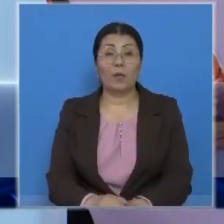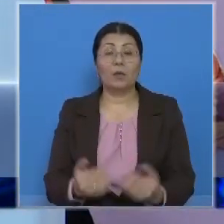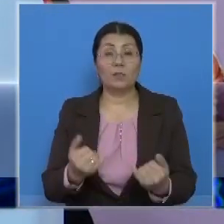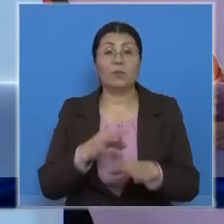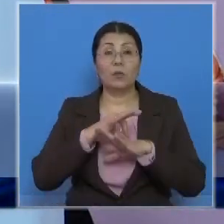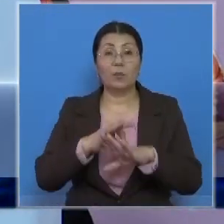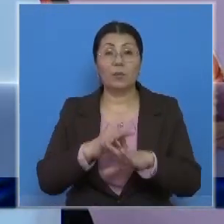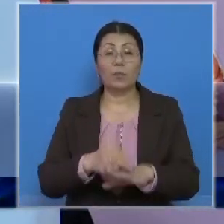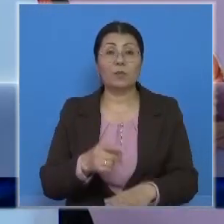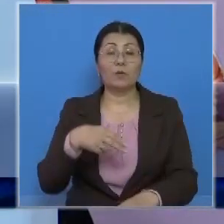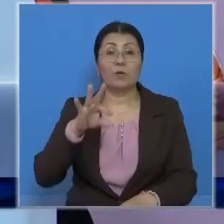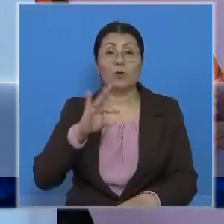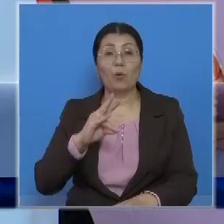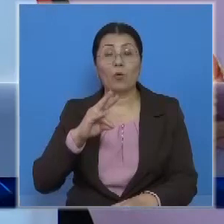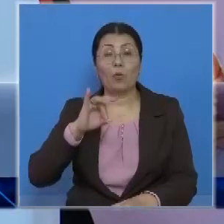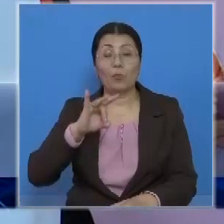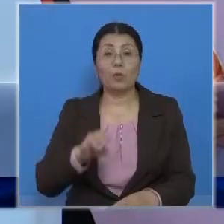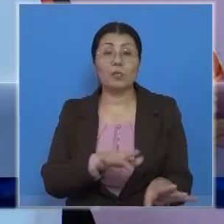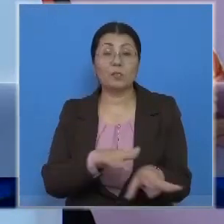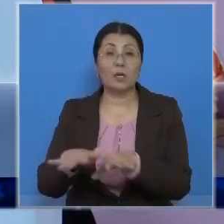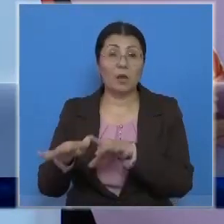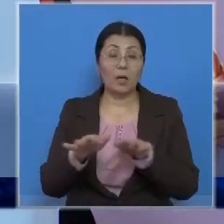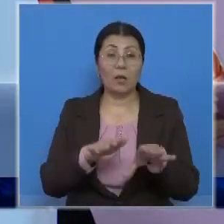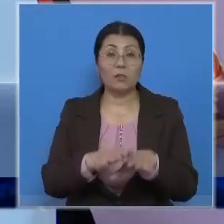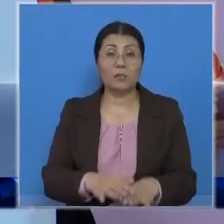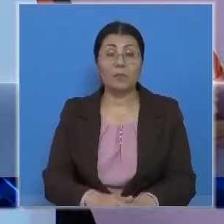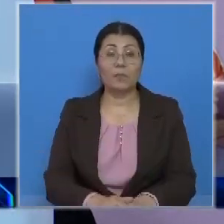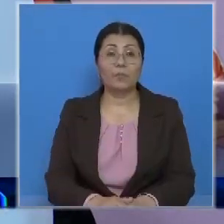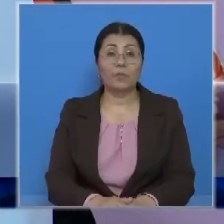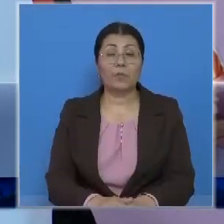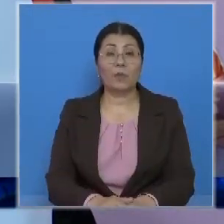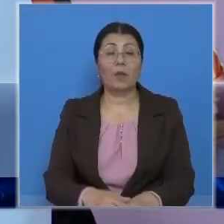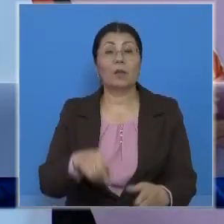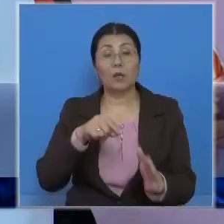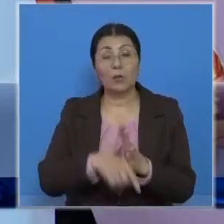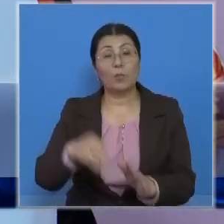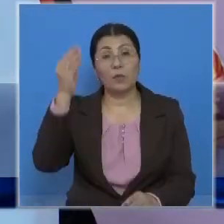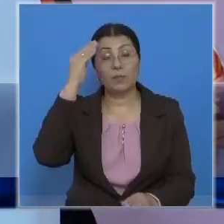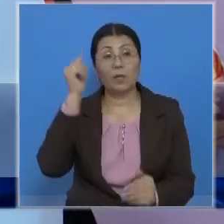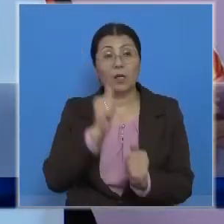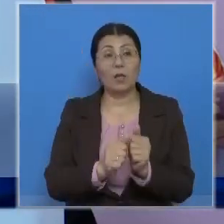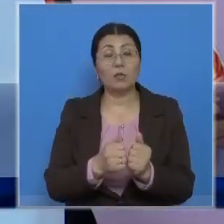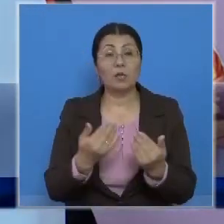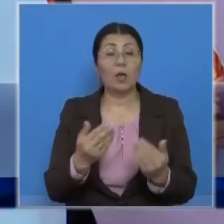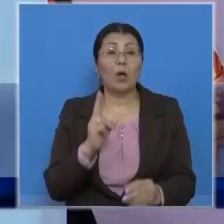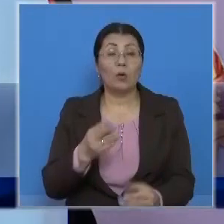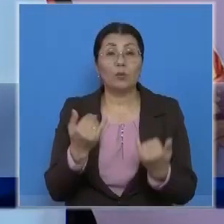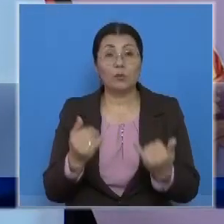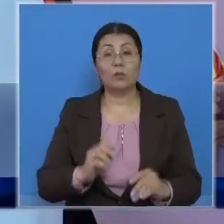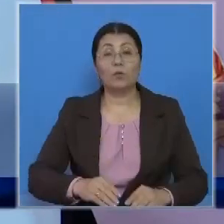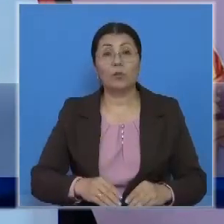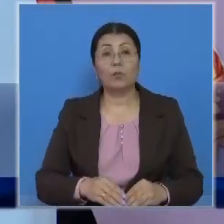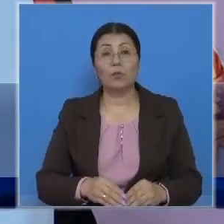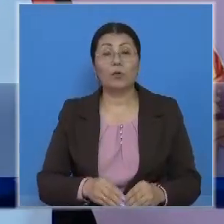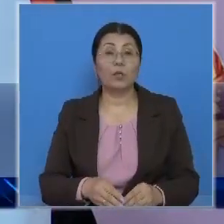Сегодня мы проводим донорскую акцию. Эта акция имеет глубинный смысл. Каждый, кто сегодня сдает